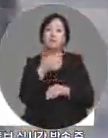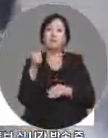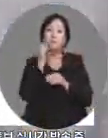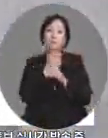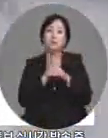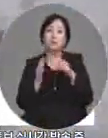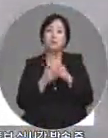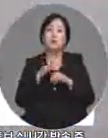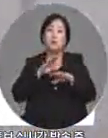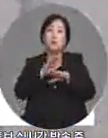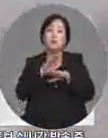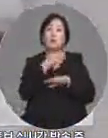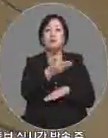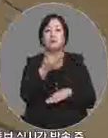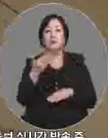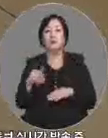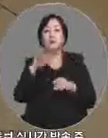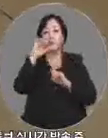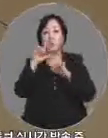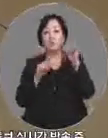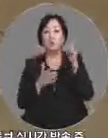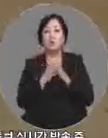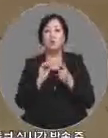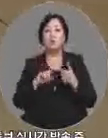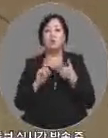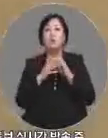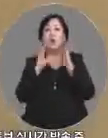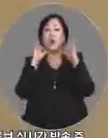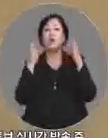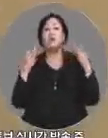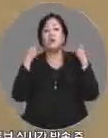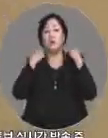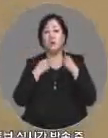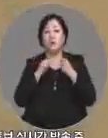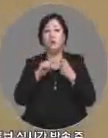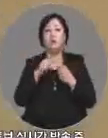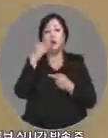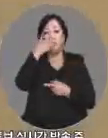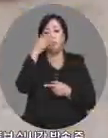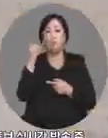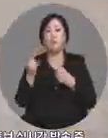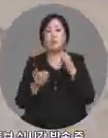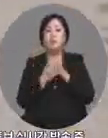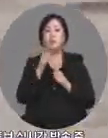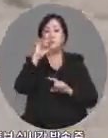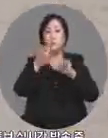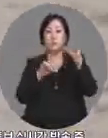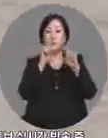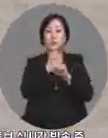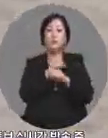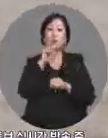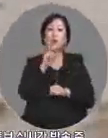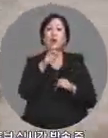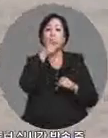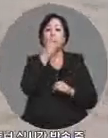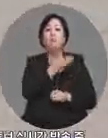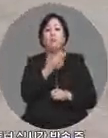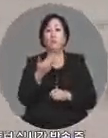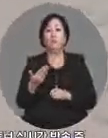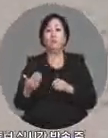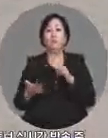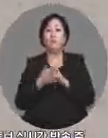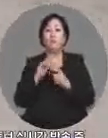저도 막 참석한 아이를 업고 가까스로 대피하는 할머니와 할아버지 강한 물살에 몸을 피해